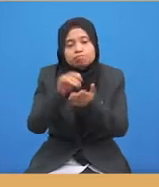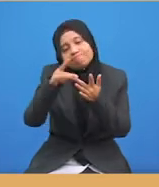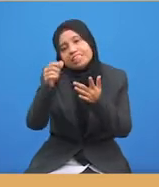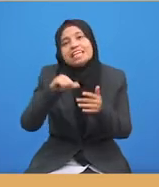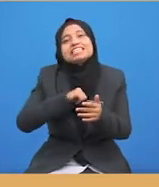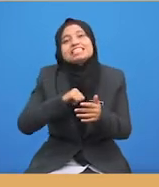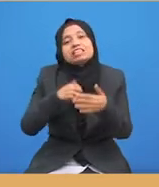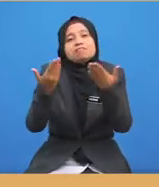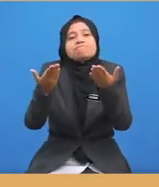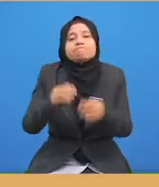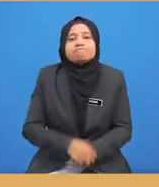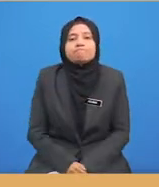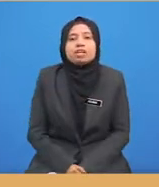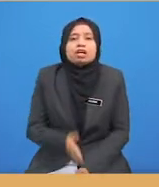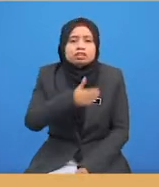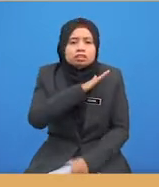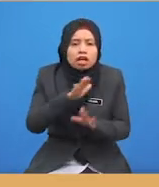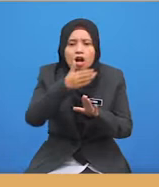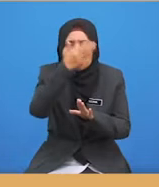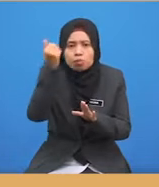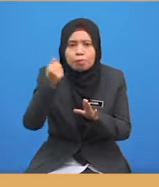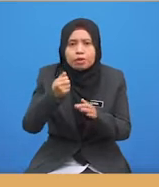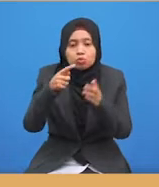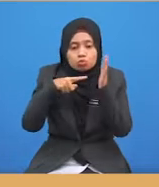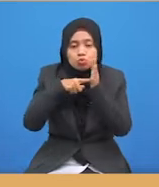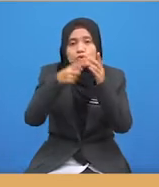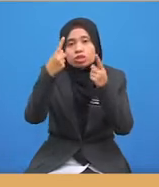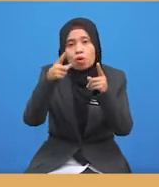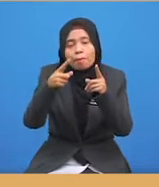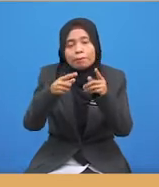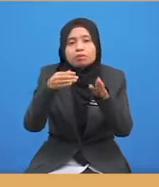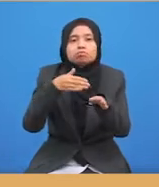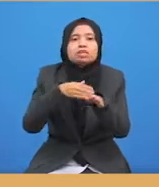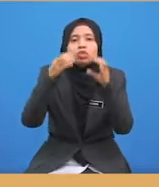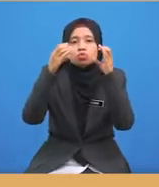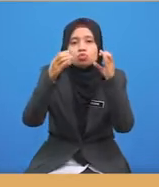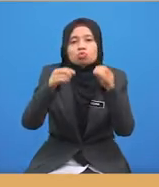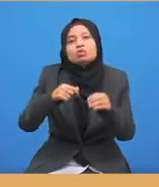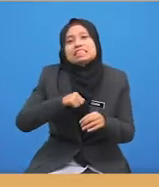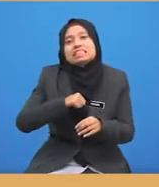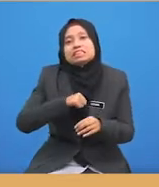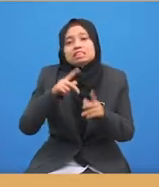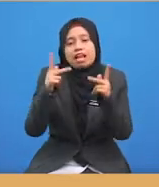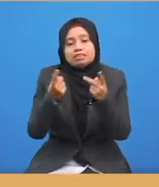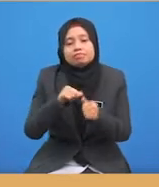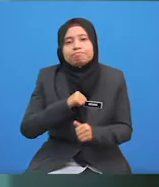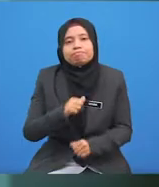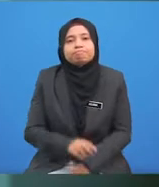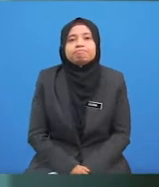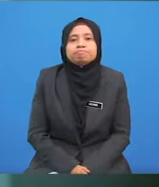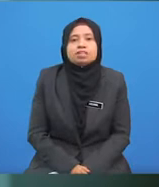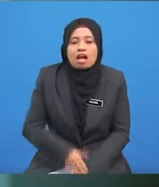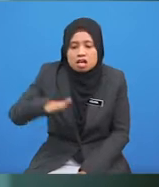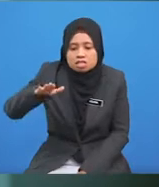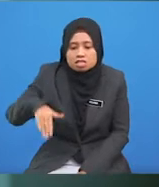murid-murid. Jangan lupa tunjukkan jawapan kepada guru subjek masing-masing.